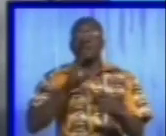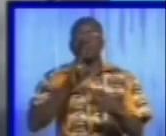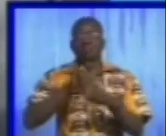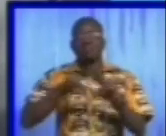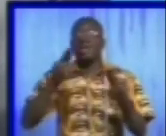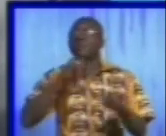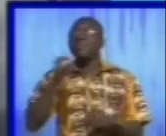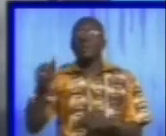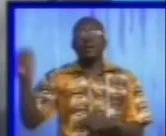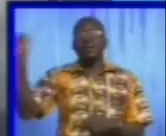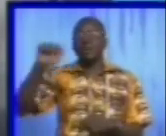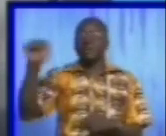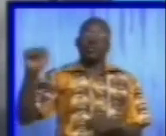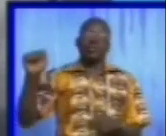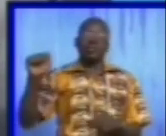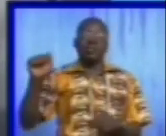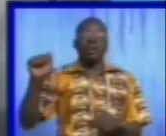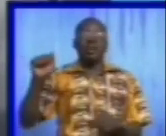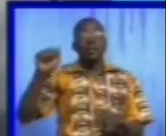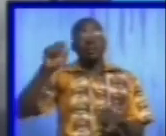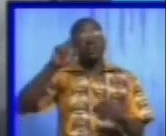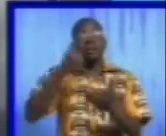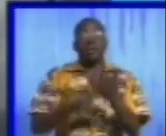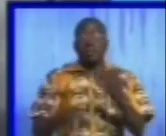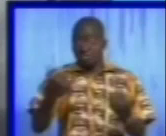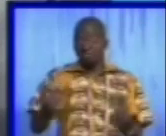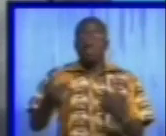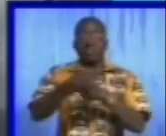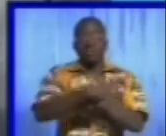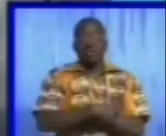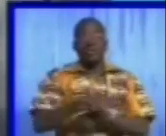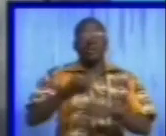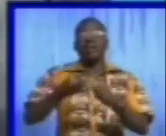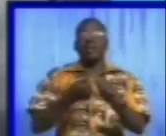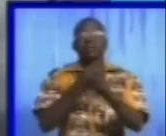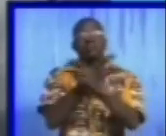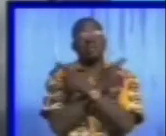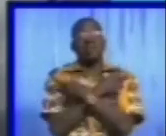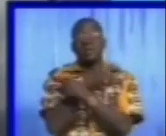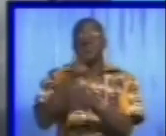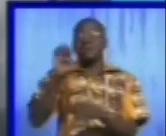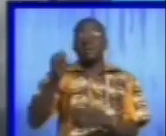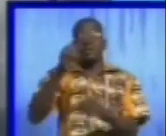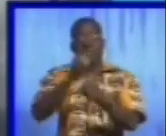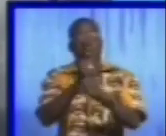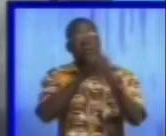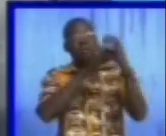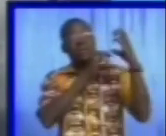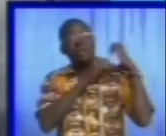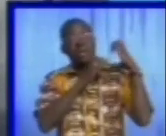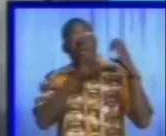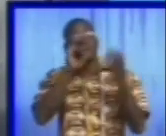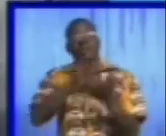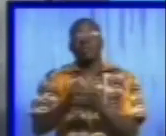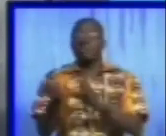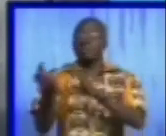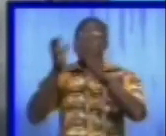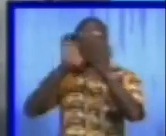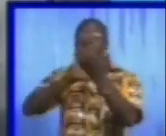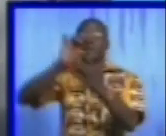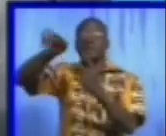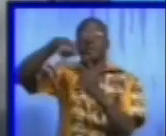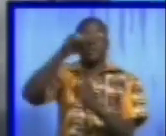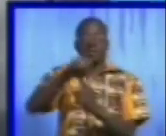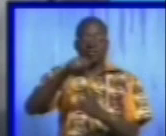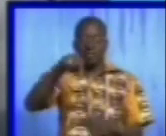système d'assurance maladie, de telle sorte qu'aujourd'hui, chaque retraité se prend en charge. C'est pour faire face à cette situation